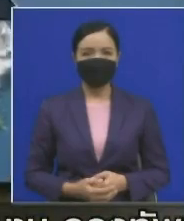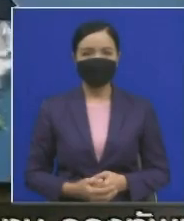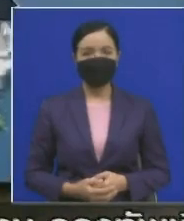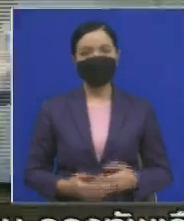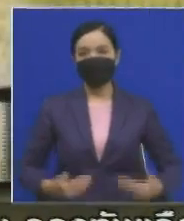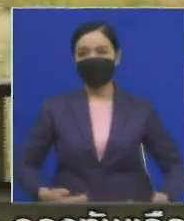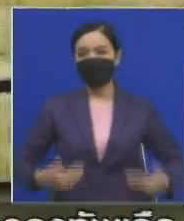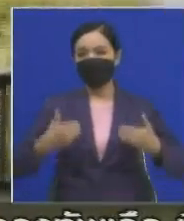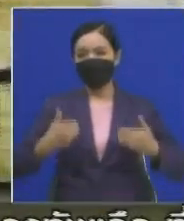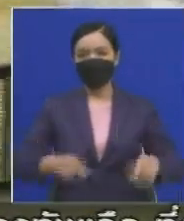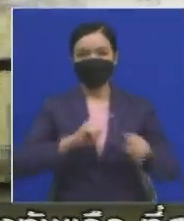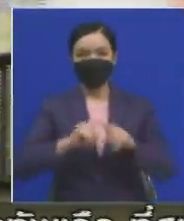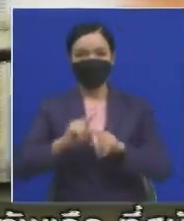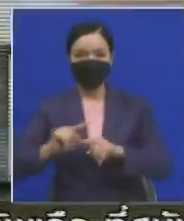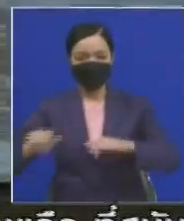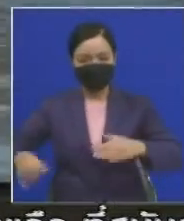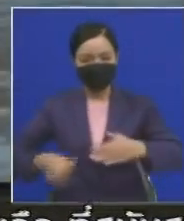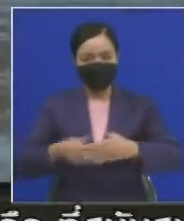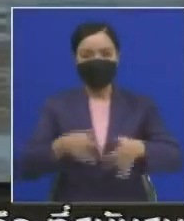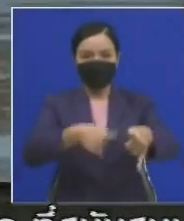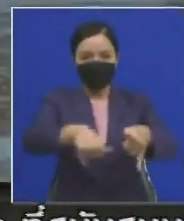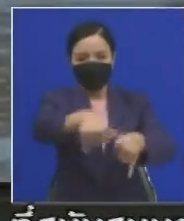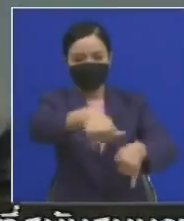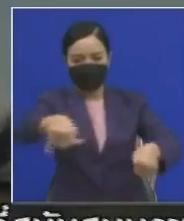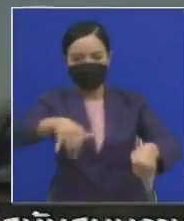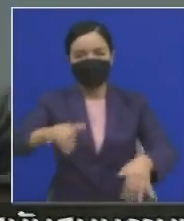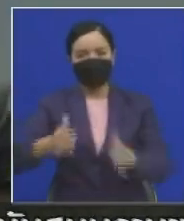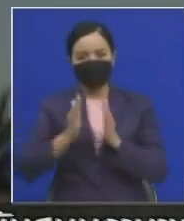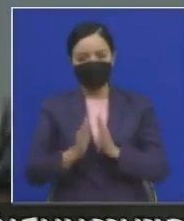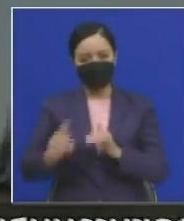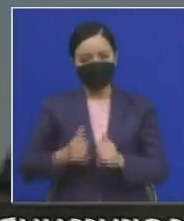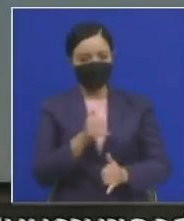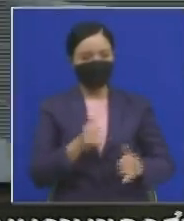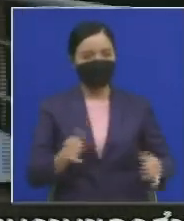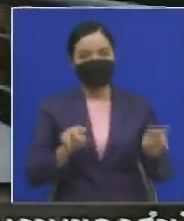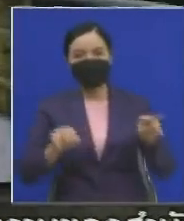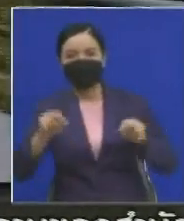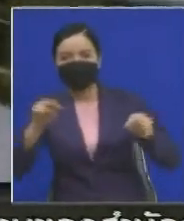ทำให้ชีวิตได้เข้าใกชีวตกันมาก่งขึ้น